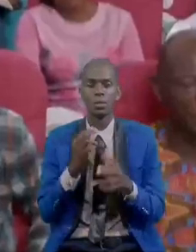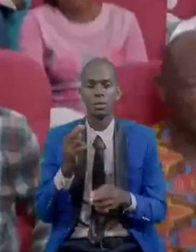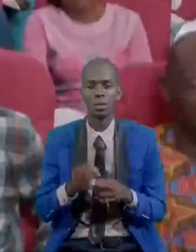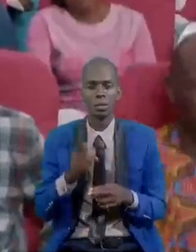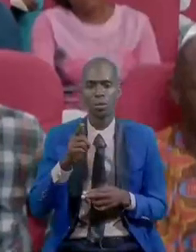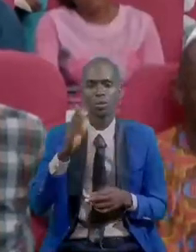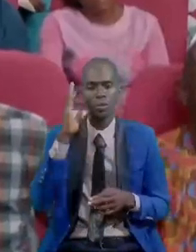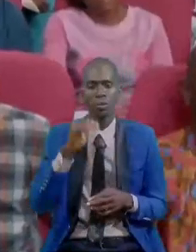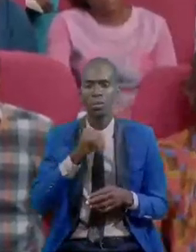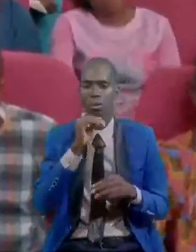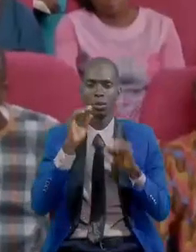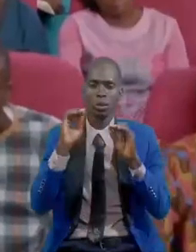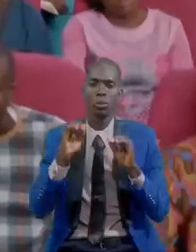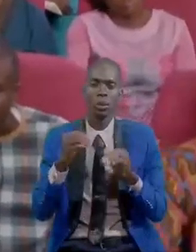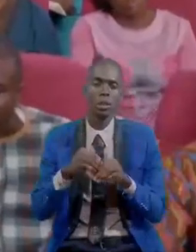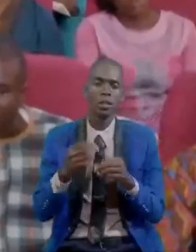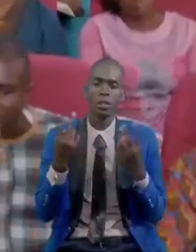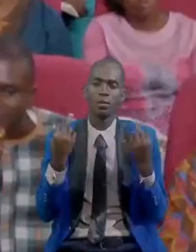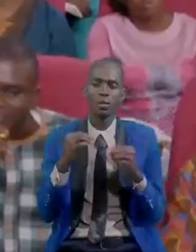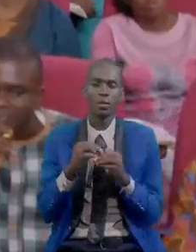Tu ne vas pas servir en vain.